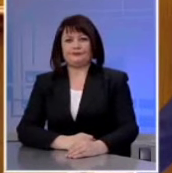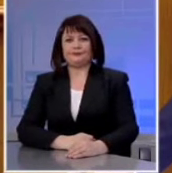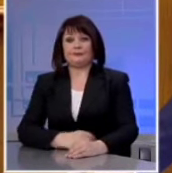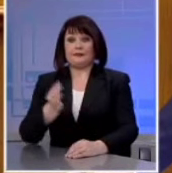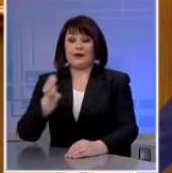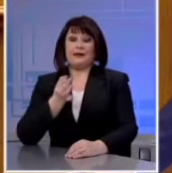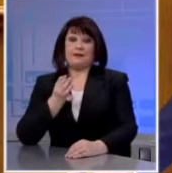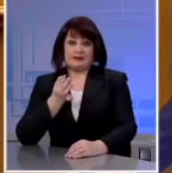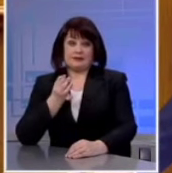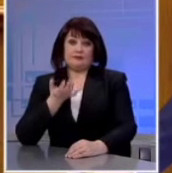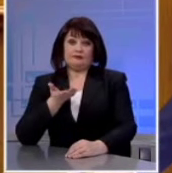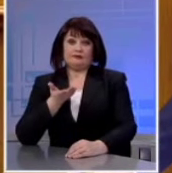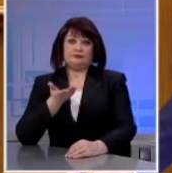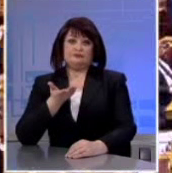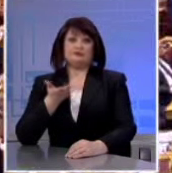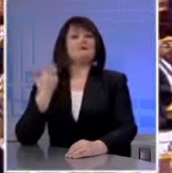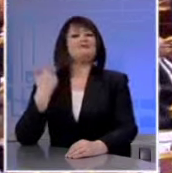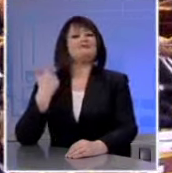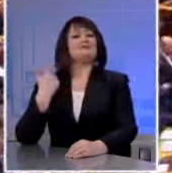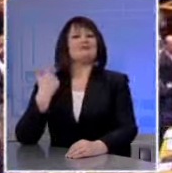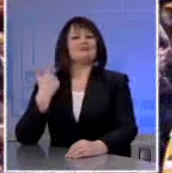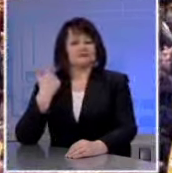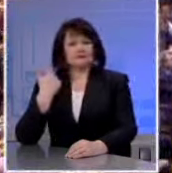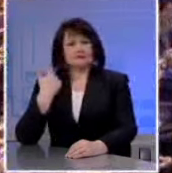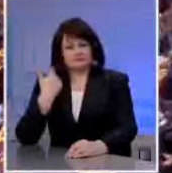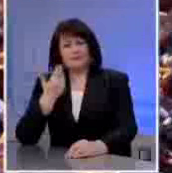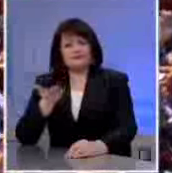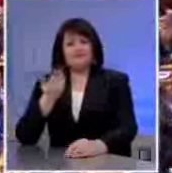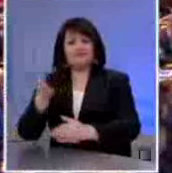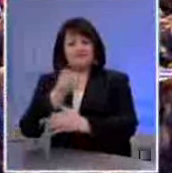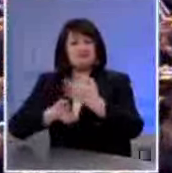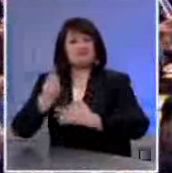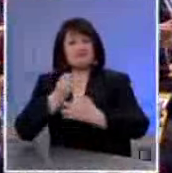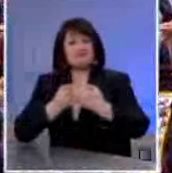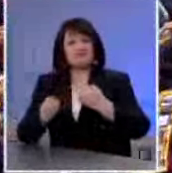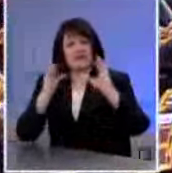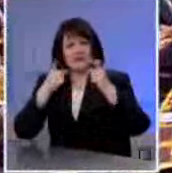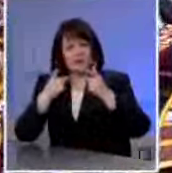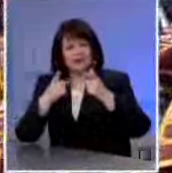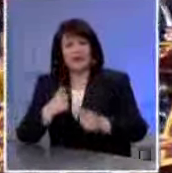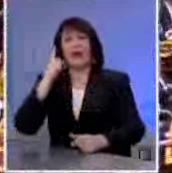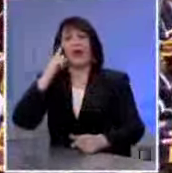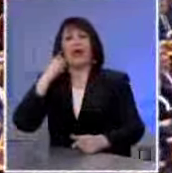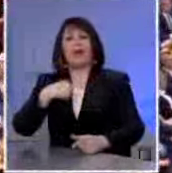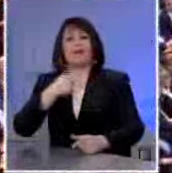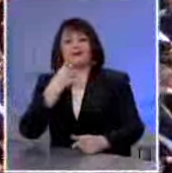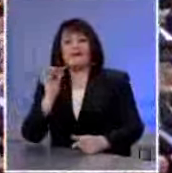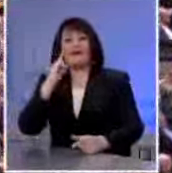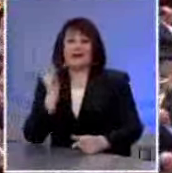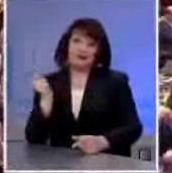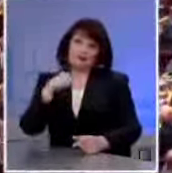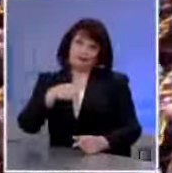Μιλήσατε το προηγούμενο διάστημα και μας δώσατε την αφορμή και την ευκαιρία να κάνουμε αυτή τη